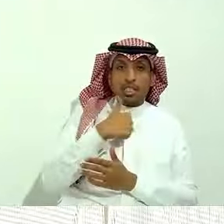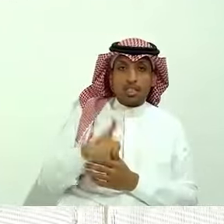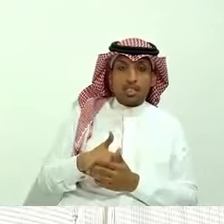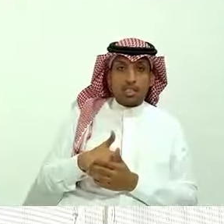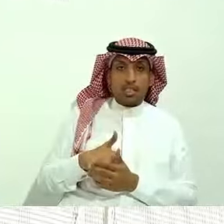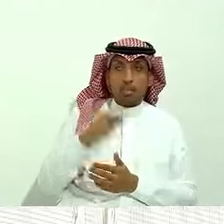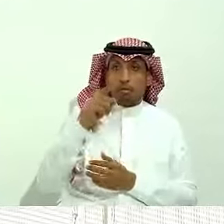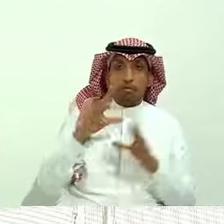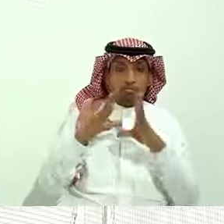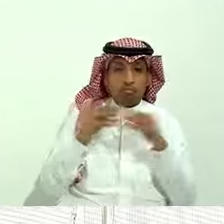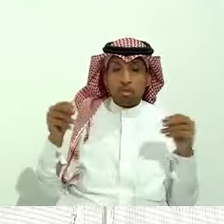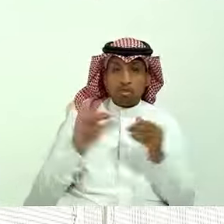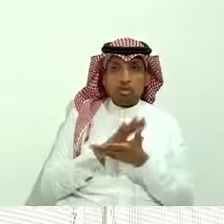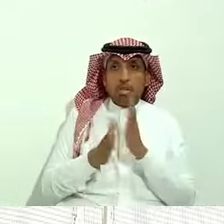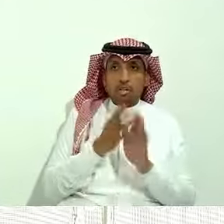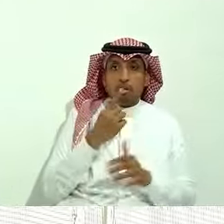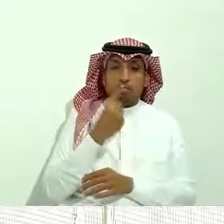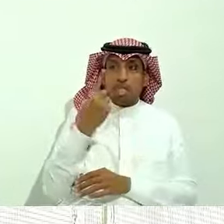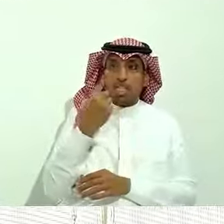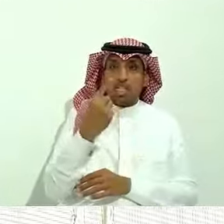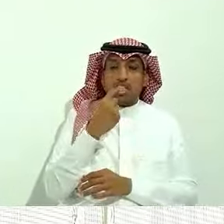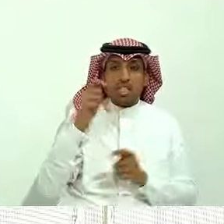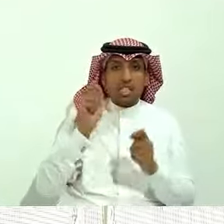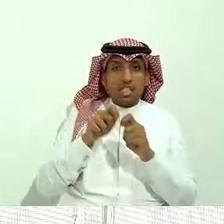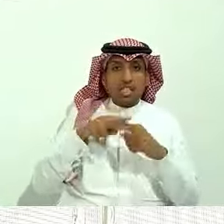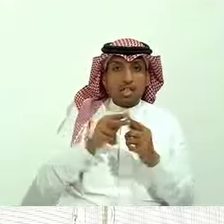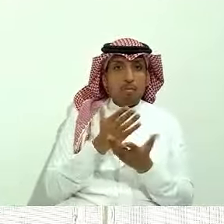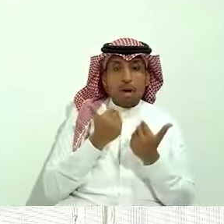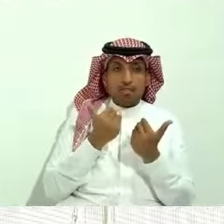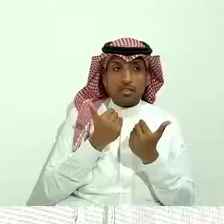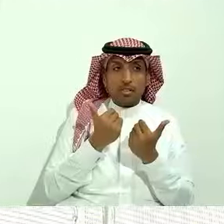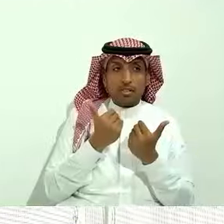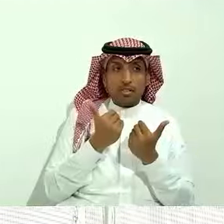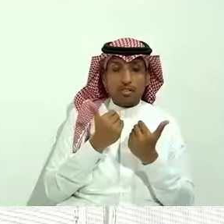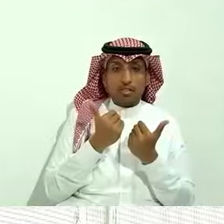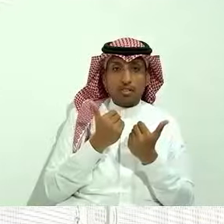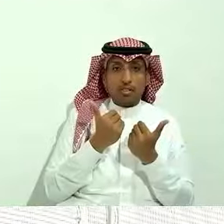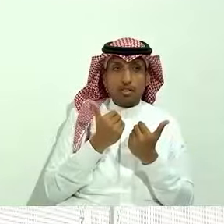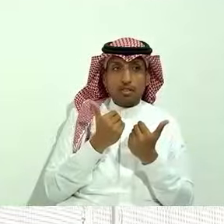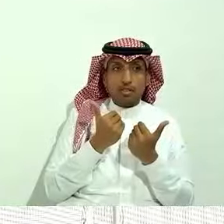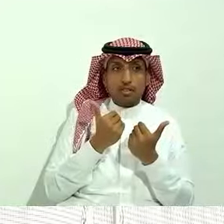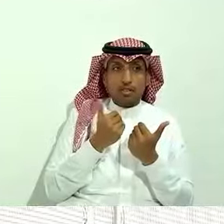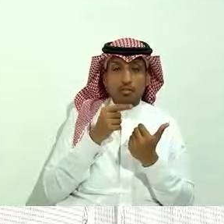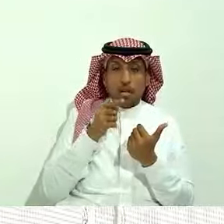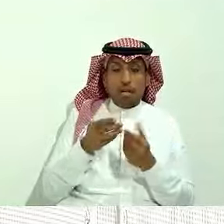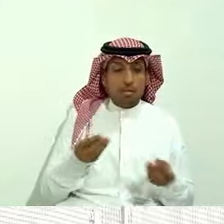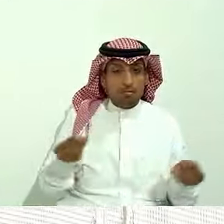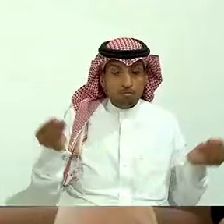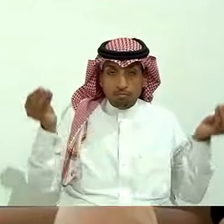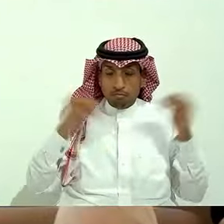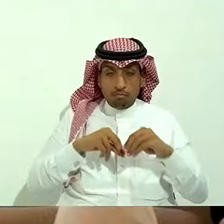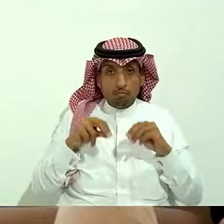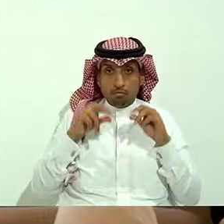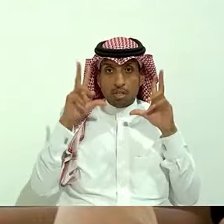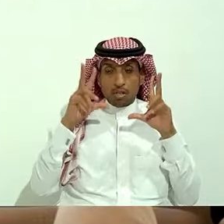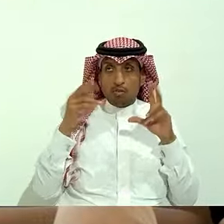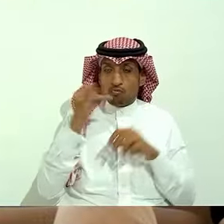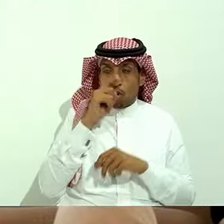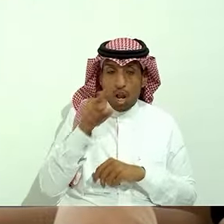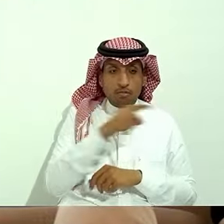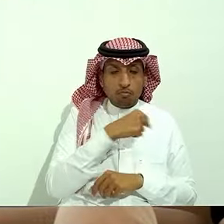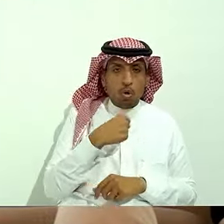بس انتهى من 100 سنة ما عاد يصنعونه. فهالشيء يعني جدا مبهر، وهالشيء يعلمنا احنا عن حنا